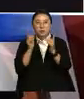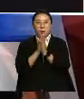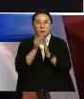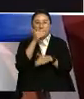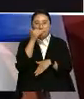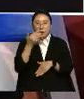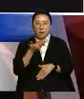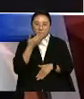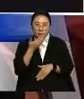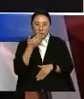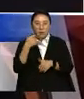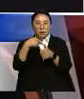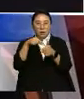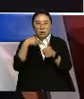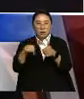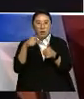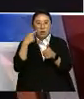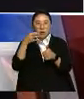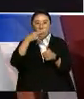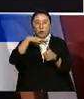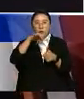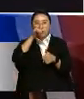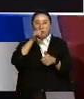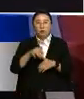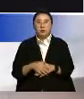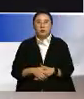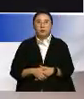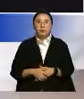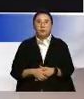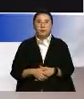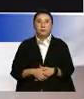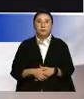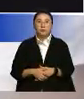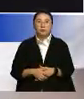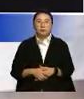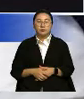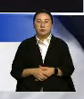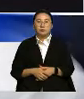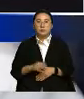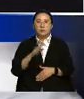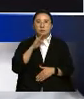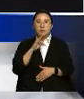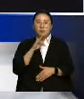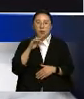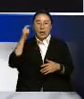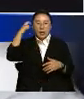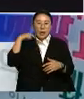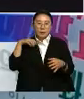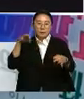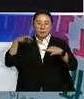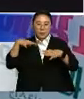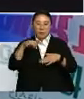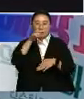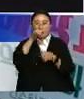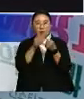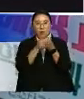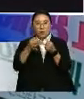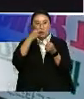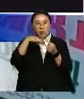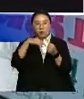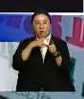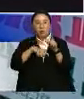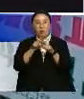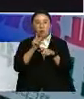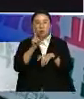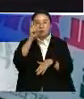직접적으로 올바른 음식 먹고 교육을 했을 때 굉장히 효과가 좋았고 실질적으로 와닿기 때문에 그거에 대한 효과가